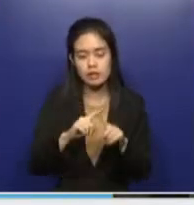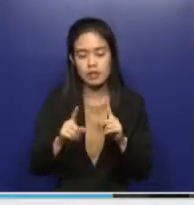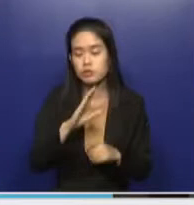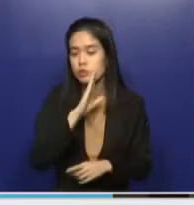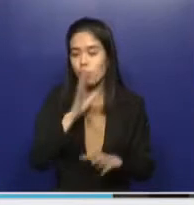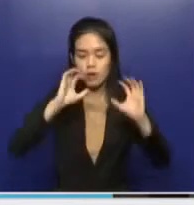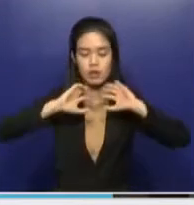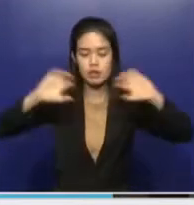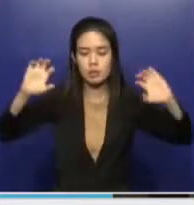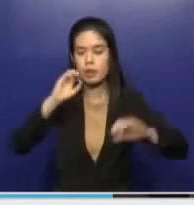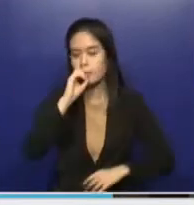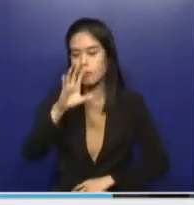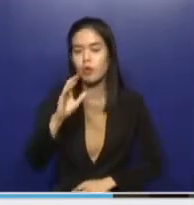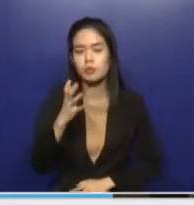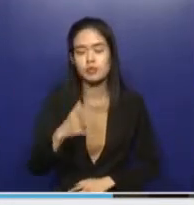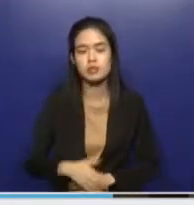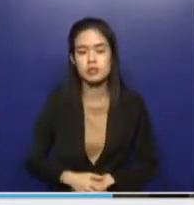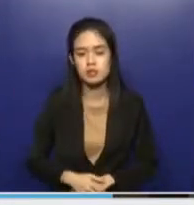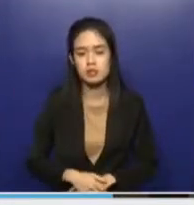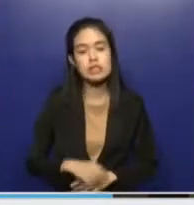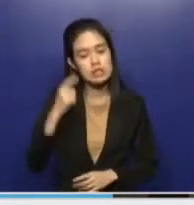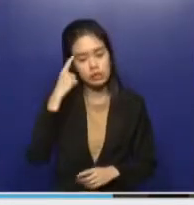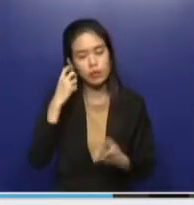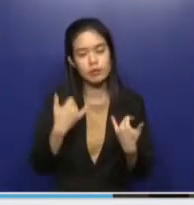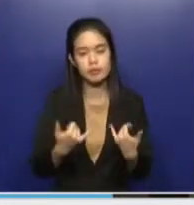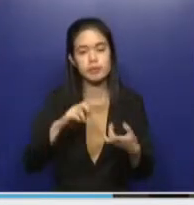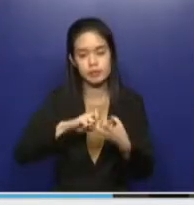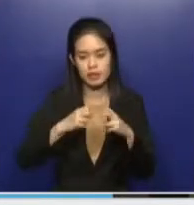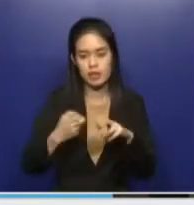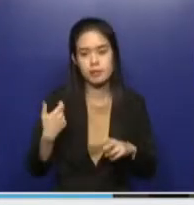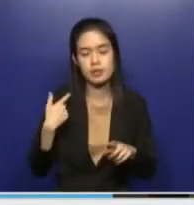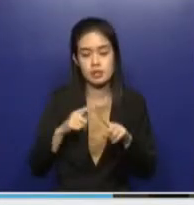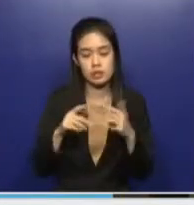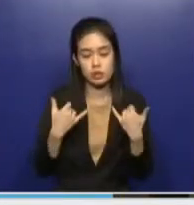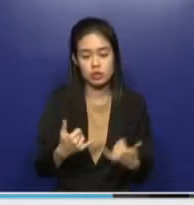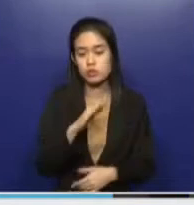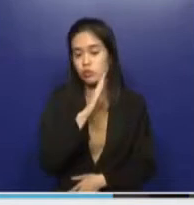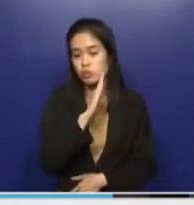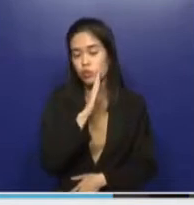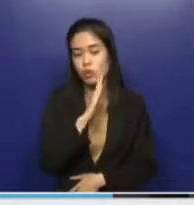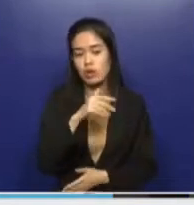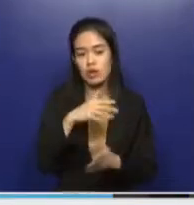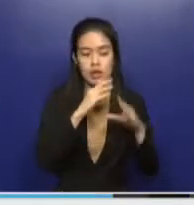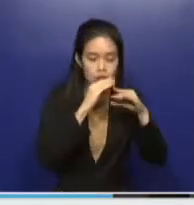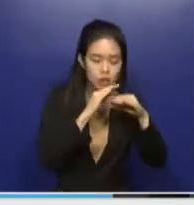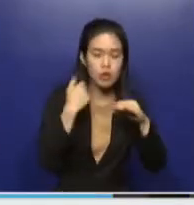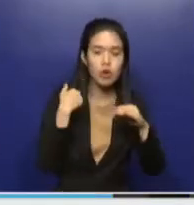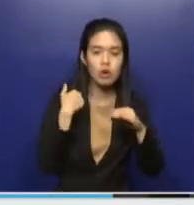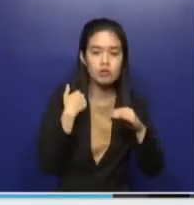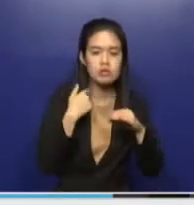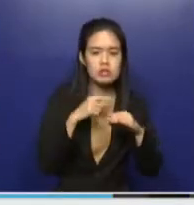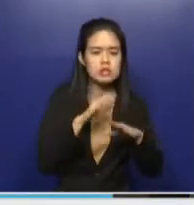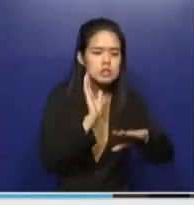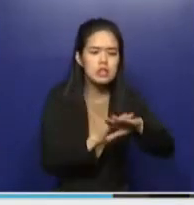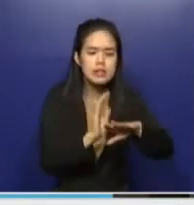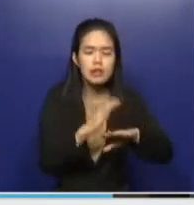เอิญเกิดขึ้นผมว่าอันนั้นก็เป็นปัญหาแบบหนึ่งแต่ถ้าเรามองเห็นว่าเหตุการณ์ระยอง8กรกฎาคมมันบอกสัญญาณอะไรบาง